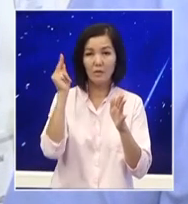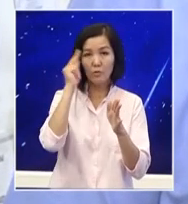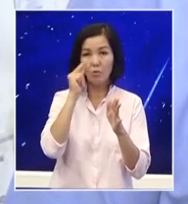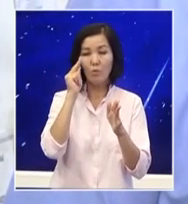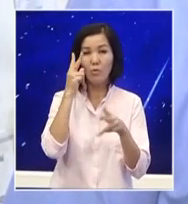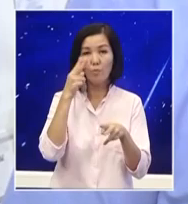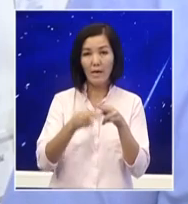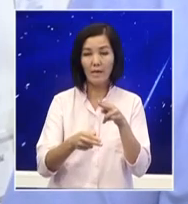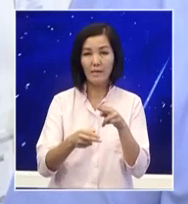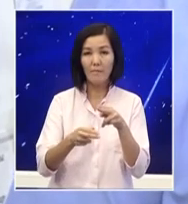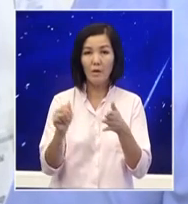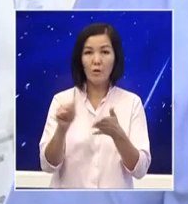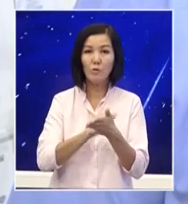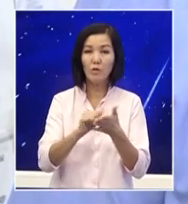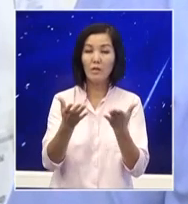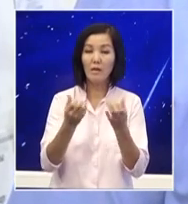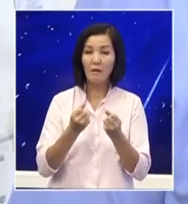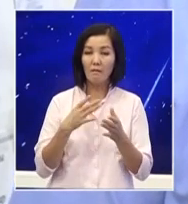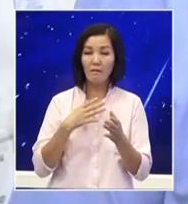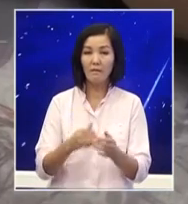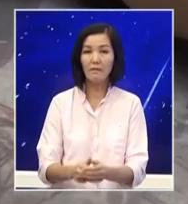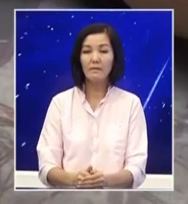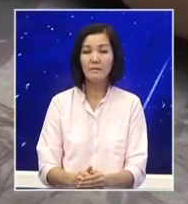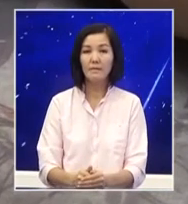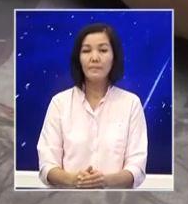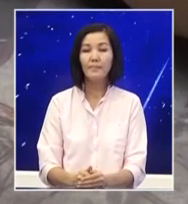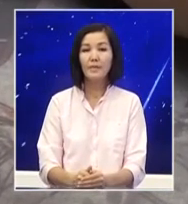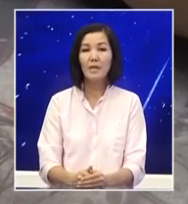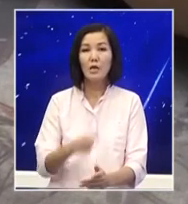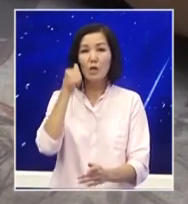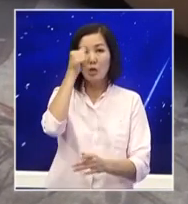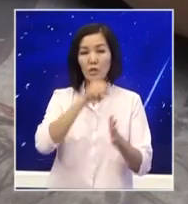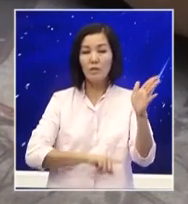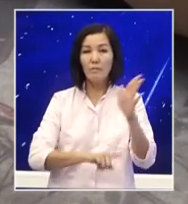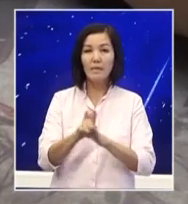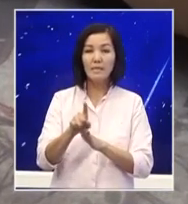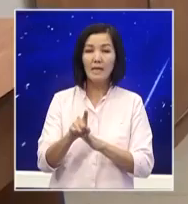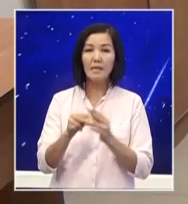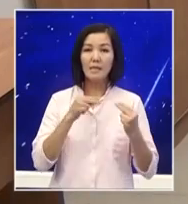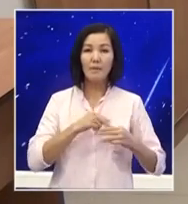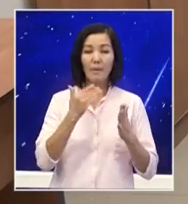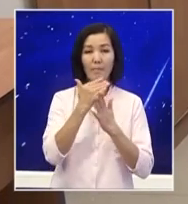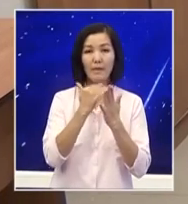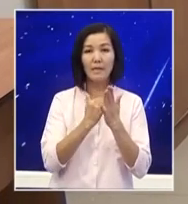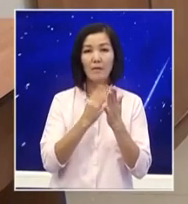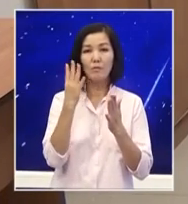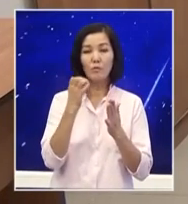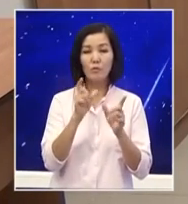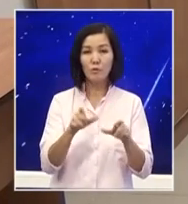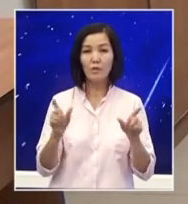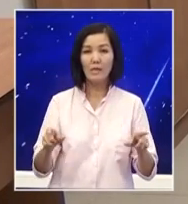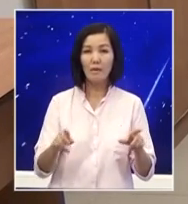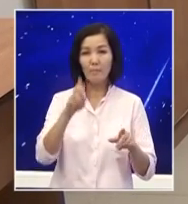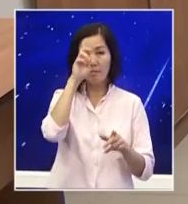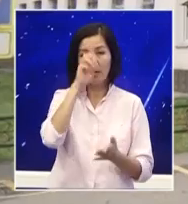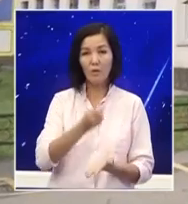оқуларын бітіріп, сертификаттарын қолдарына алды. Айта кетейік, жыл басынан ауданда еңбек бағдарламасымен 400-ге жуық адам